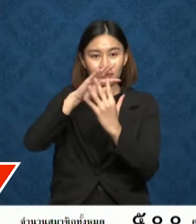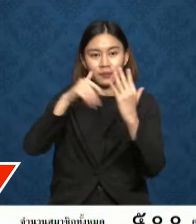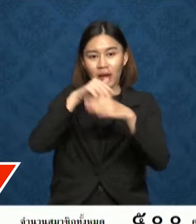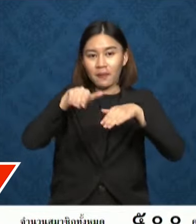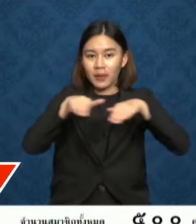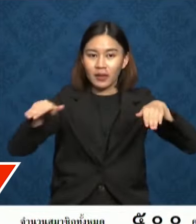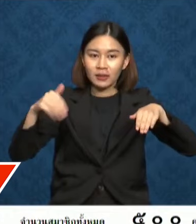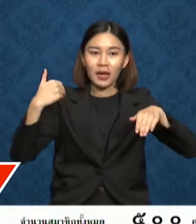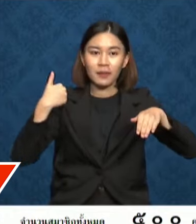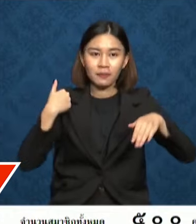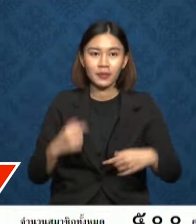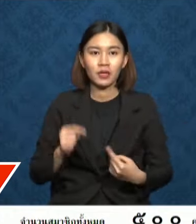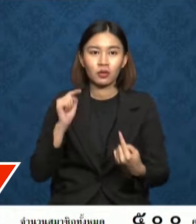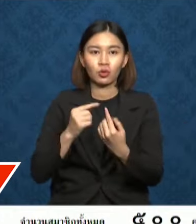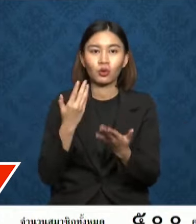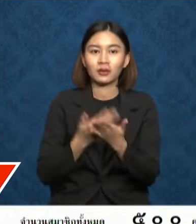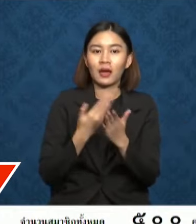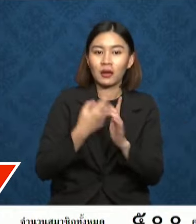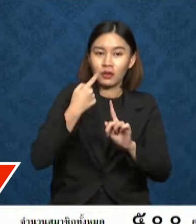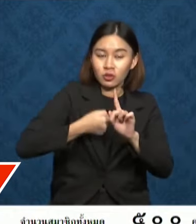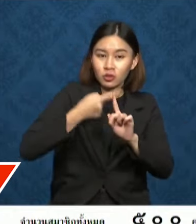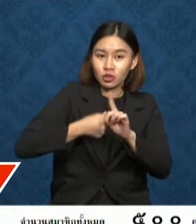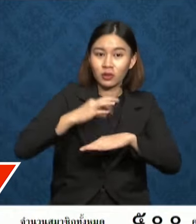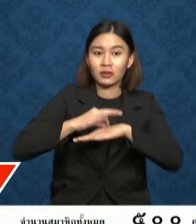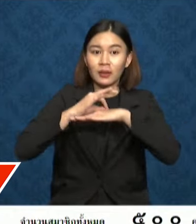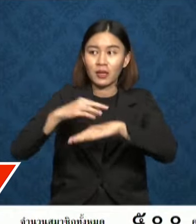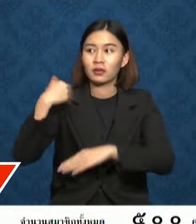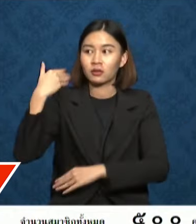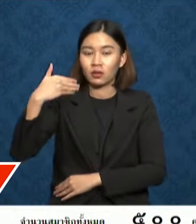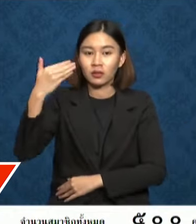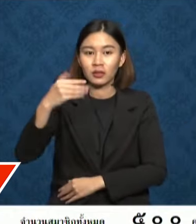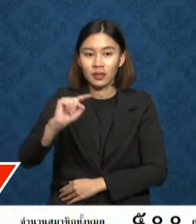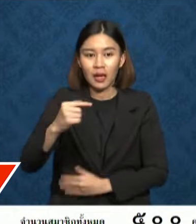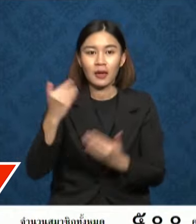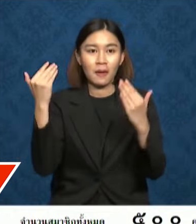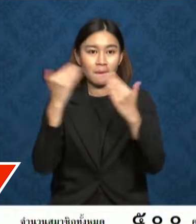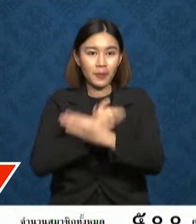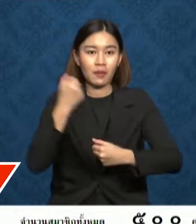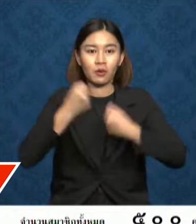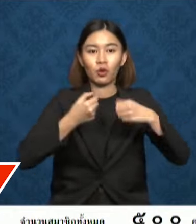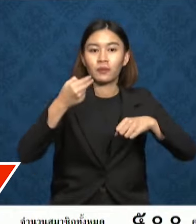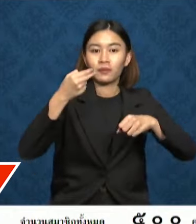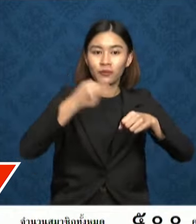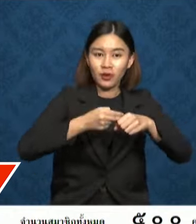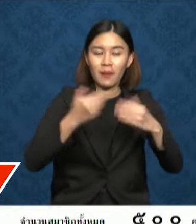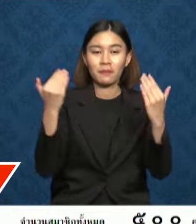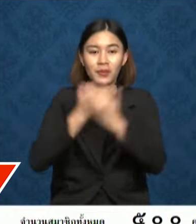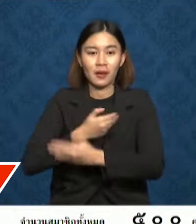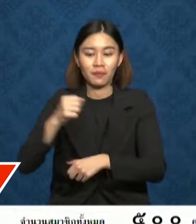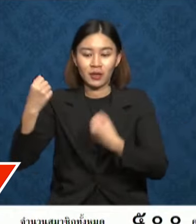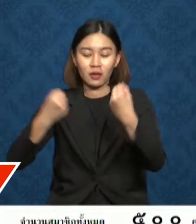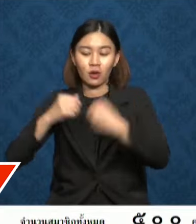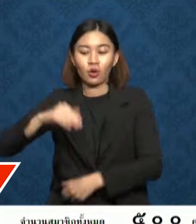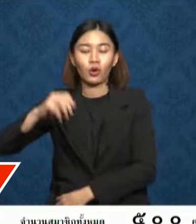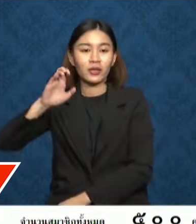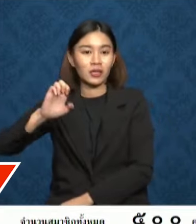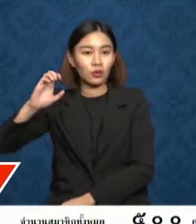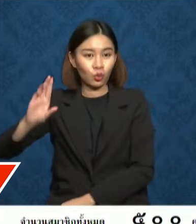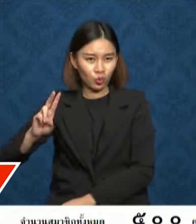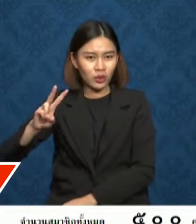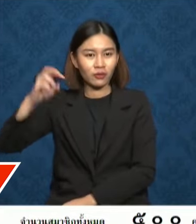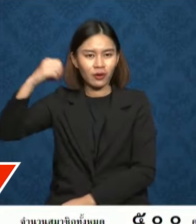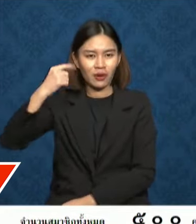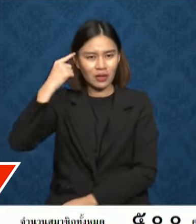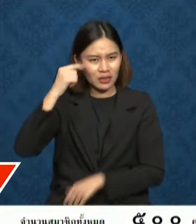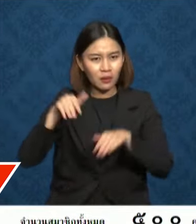์ผมคิวเปมาตรการ